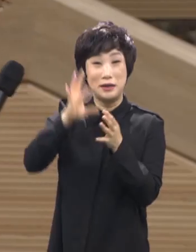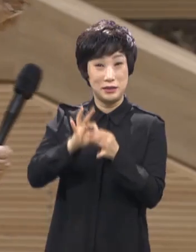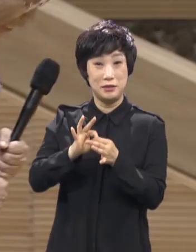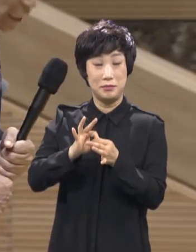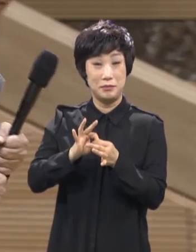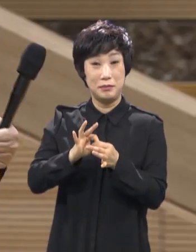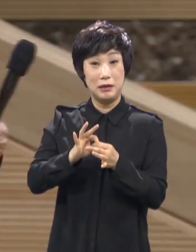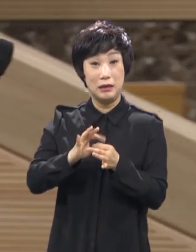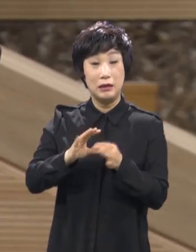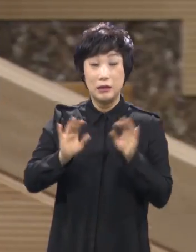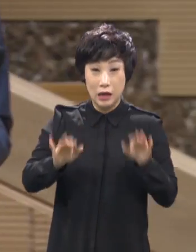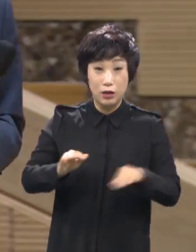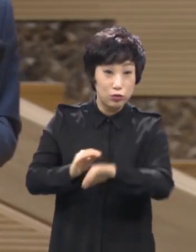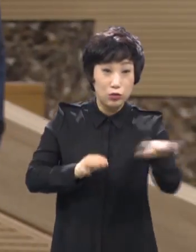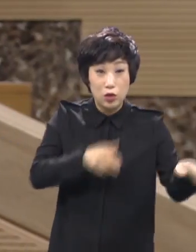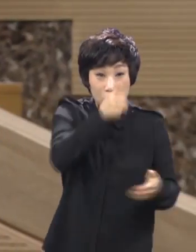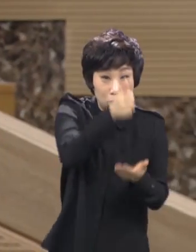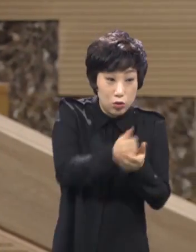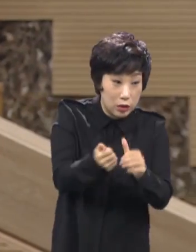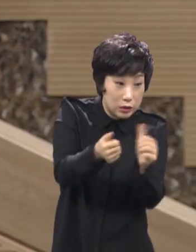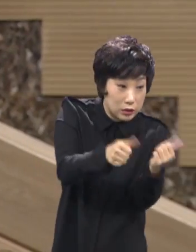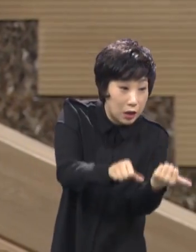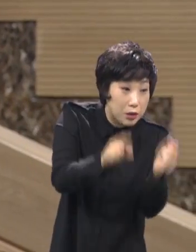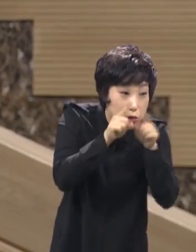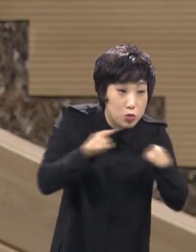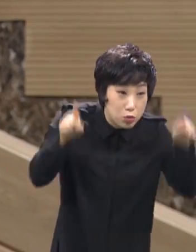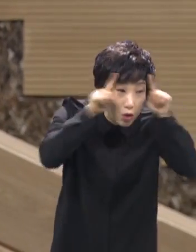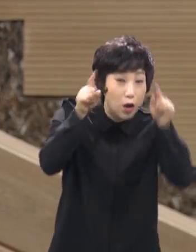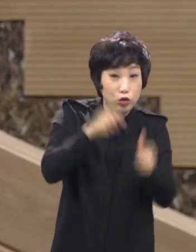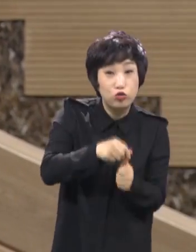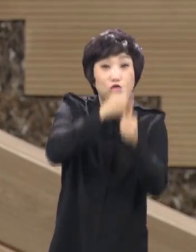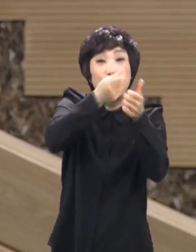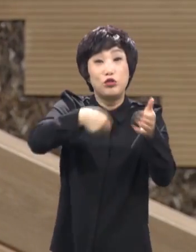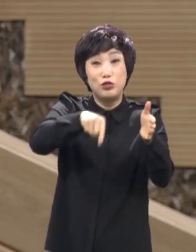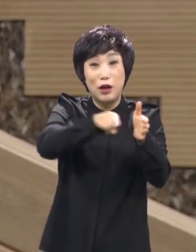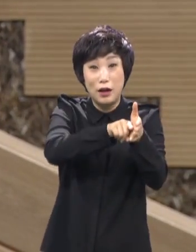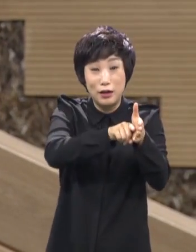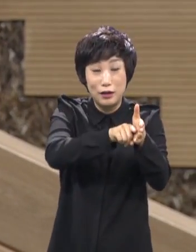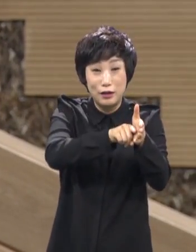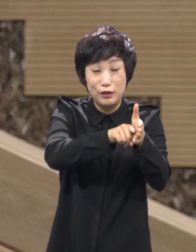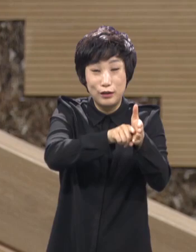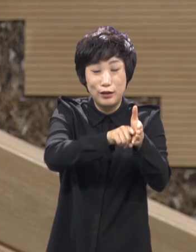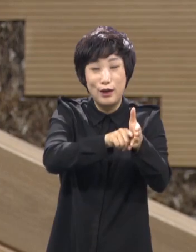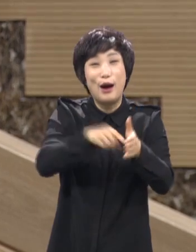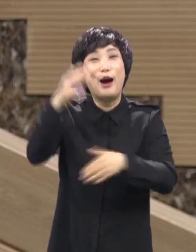어떻든 간에 죄와 사망과 지옥에서 건져내고자 하는